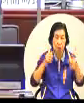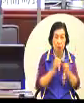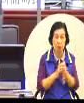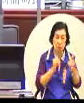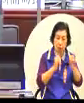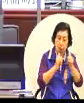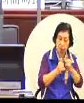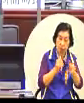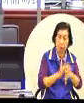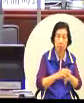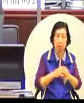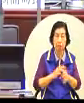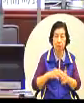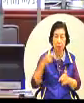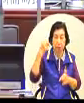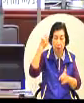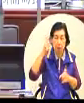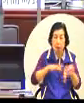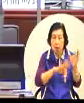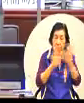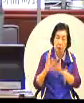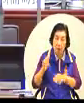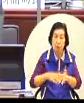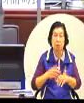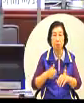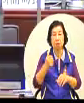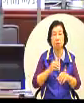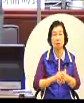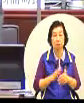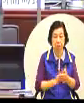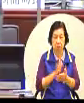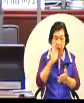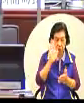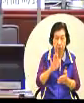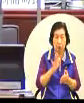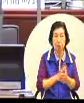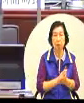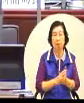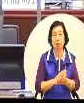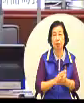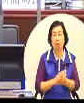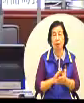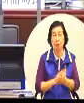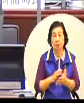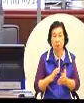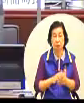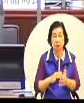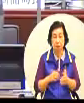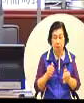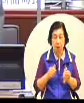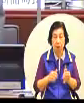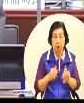也会对于我未来生命成长的经验，对原住民的关怀，